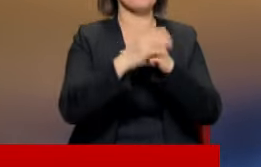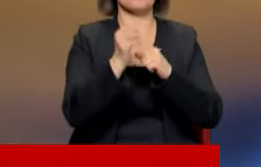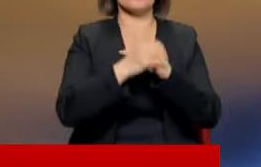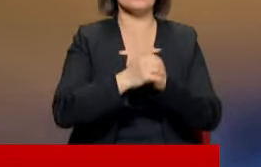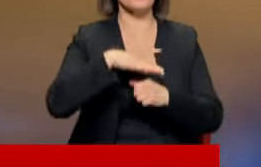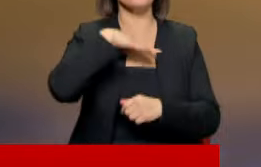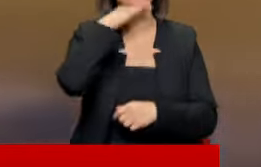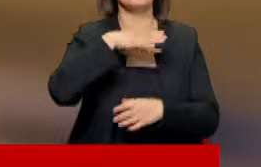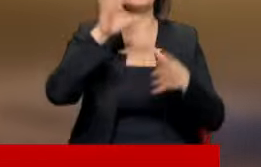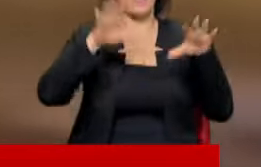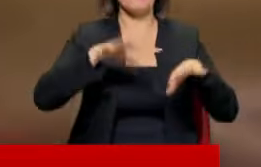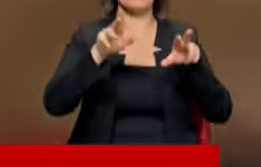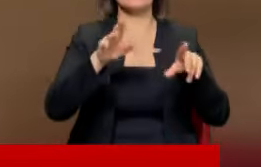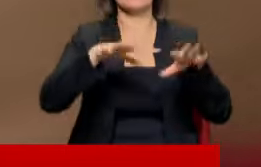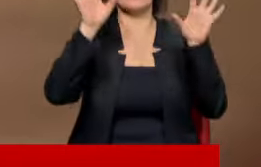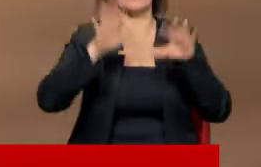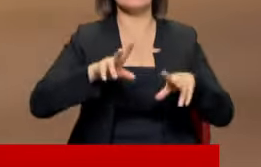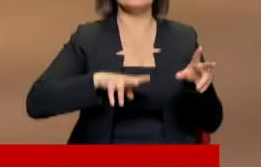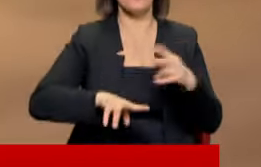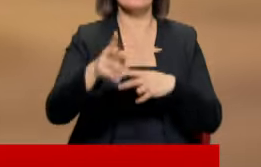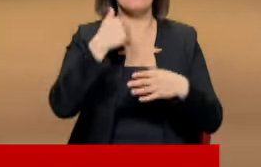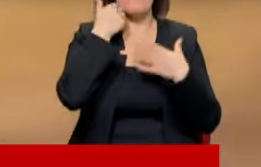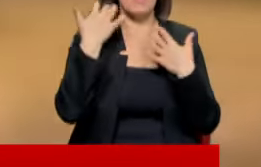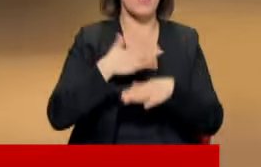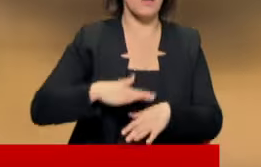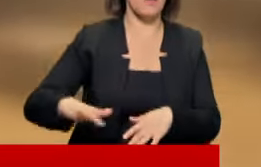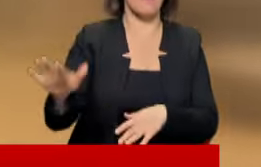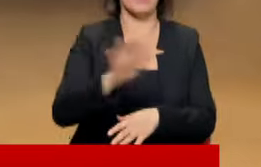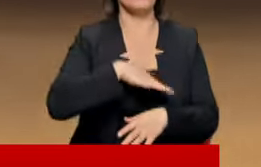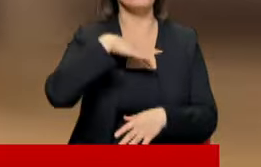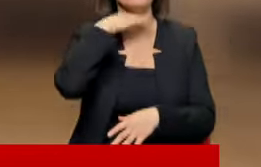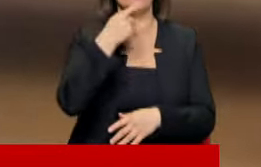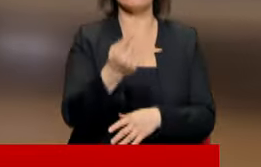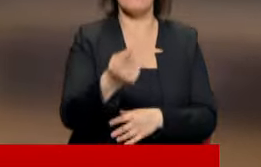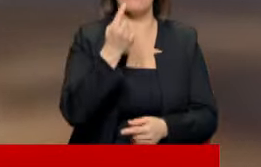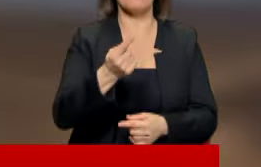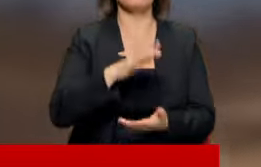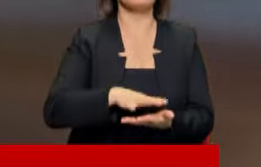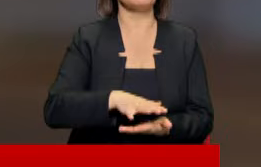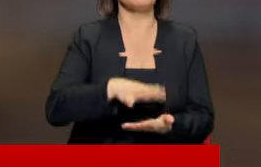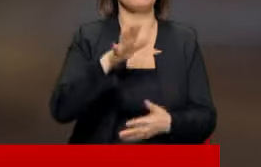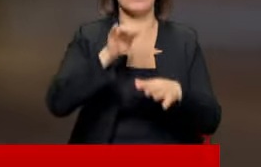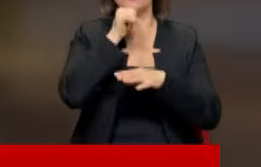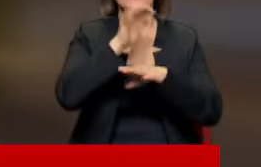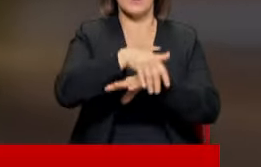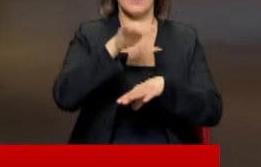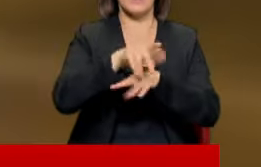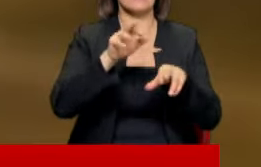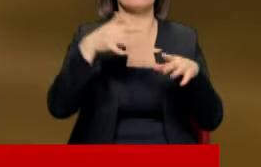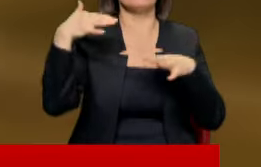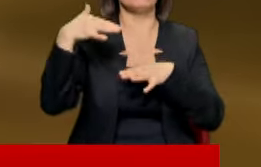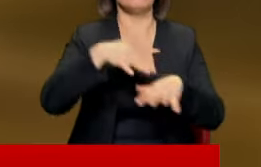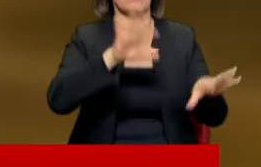Antalya'da dolu sağanak yağmur gibi yağdı. Yollar kısa sürede bembeyaz oldu. Dolu taneleri yollarda birikti. Şelale gibi akmaya